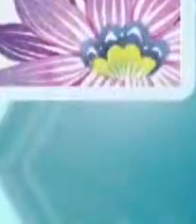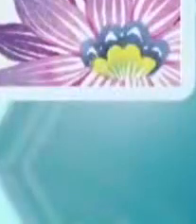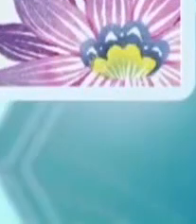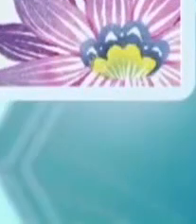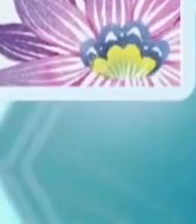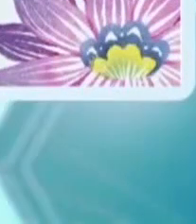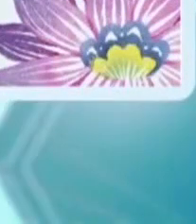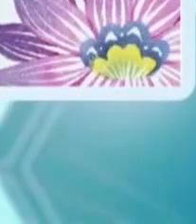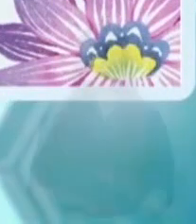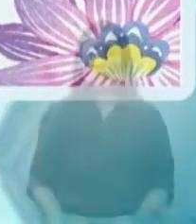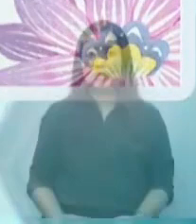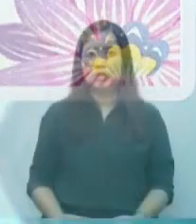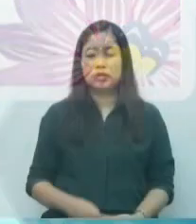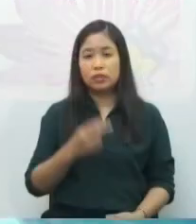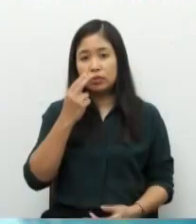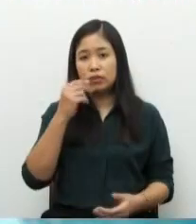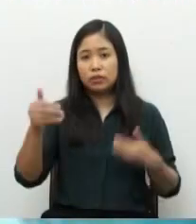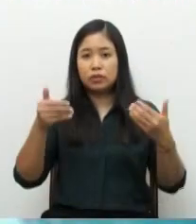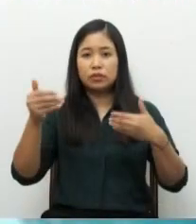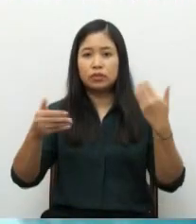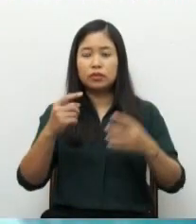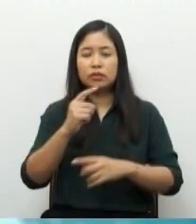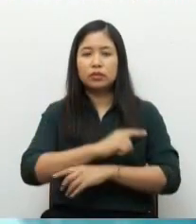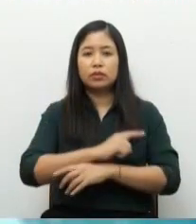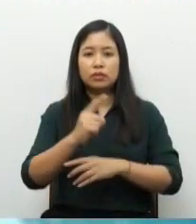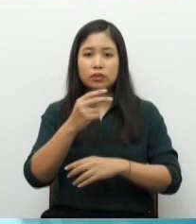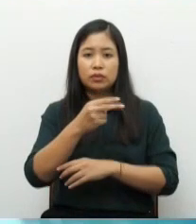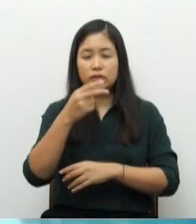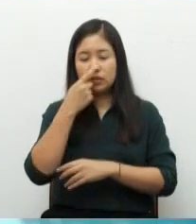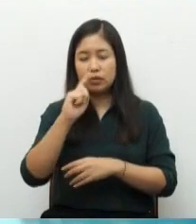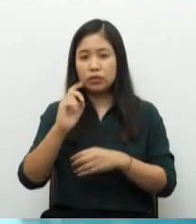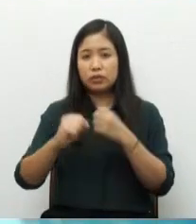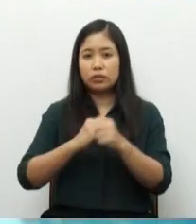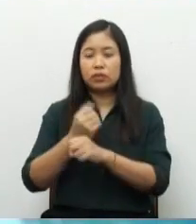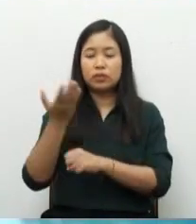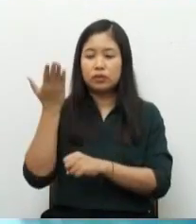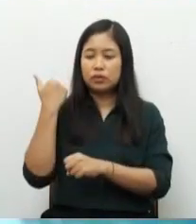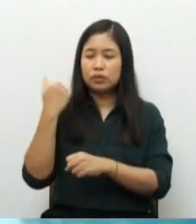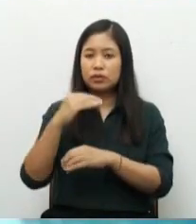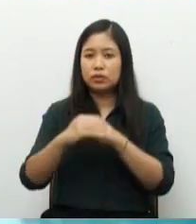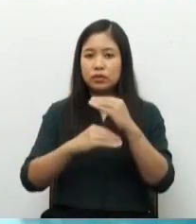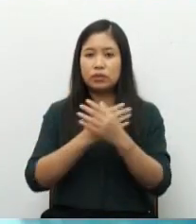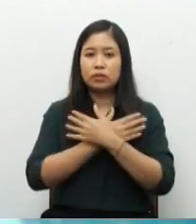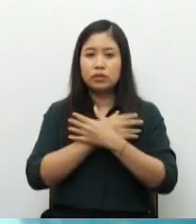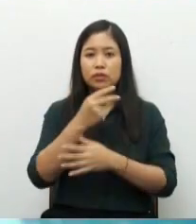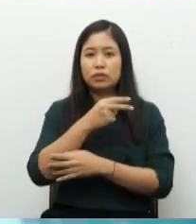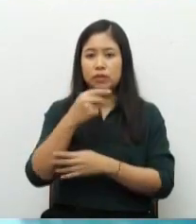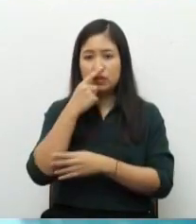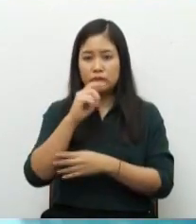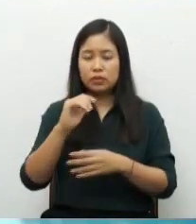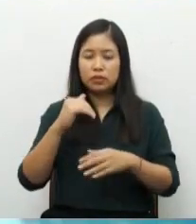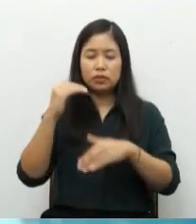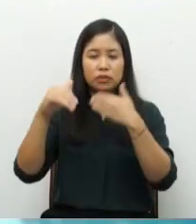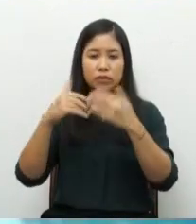การรับชมบรรยากาศกิจกรรมโครงการรักภาษาไทยที่ผ่านมานะครับจะเห็นว่ากิจกรรมโครงการรักภาษาไทยนะครับเป็นกิจกรรมที่พัฒนาและส่งเส